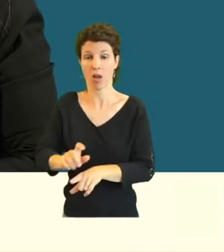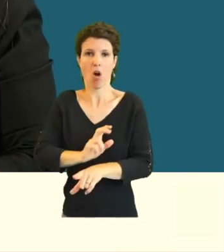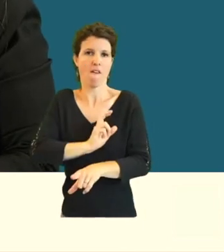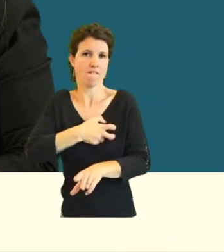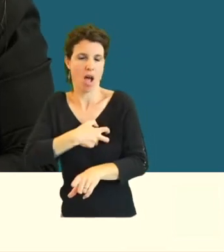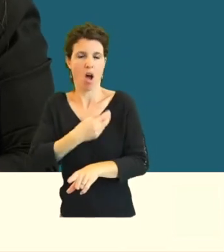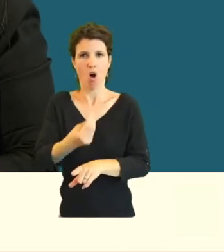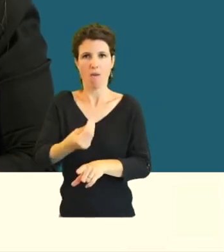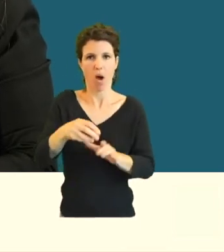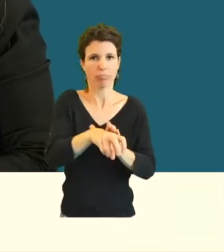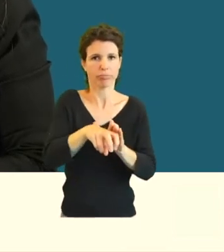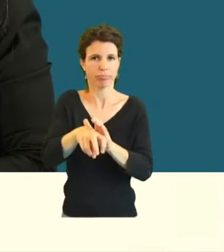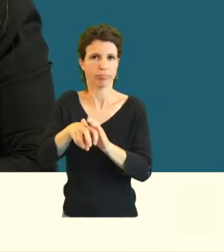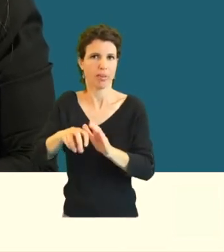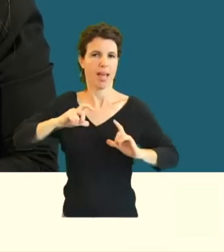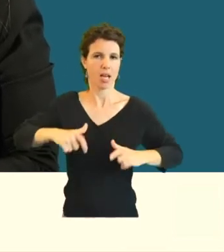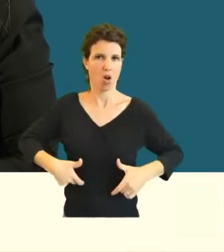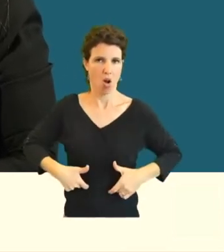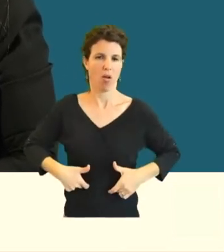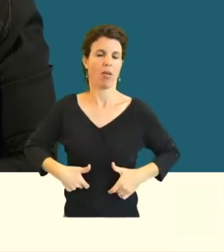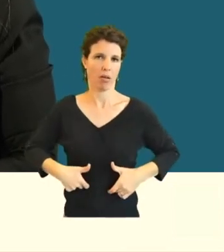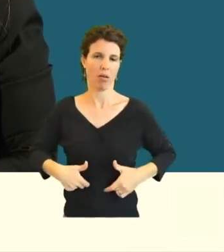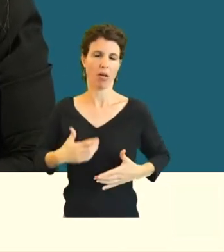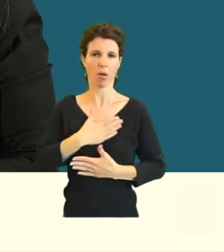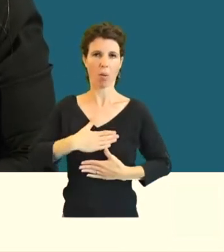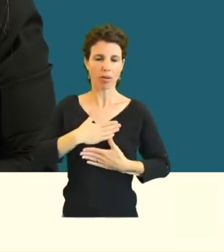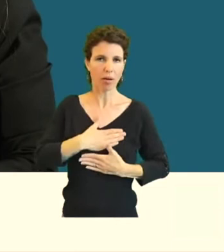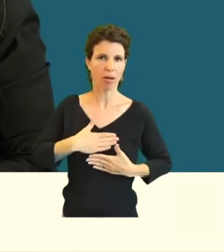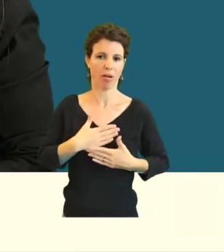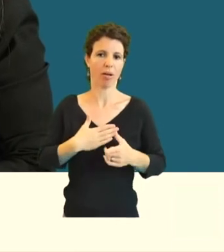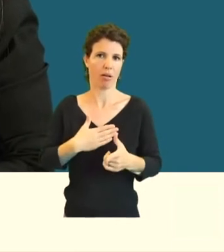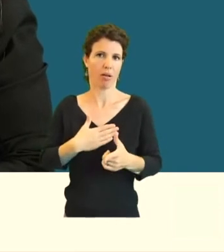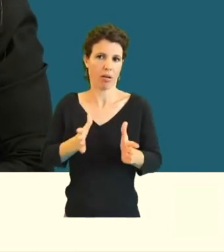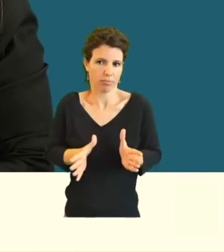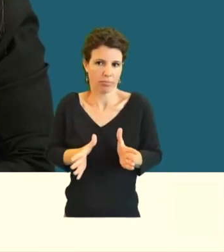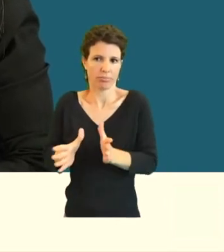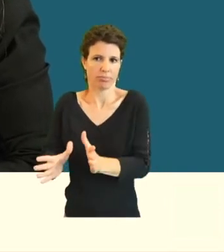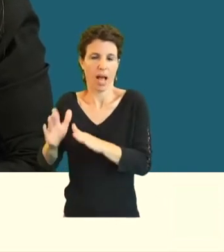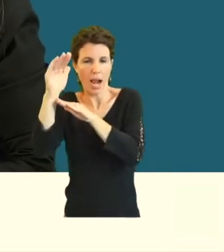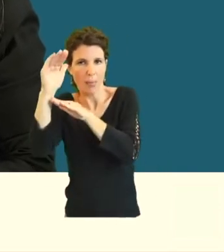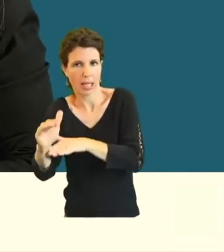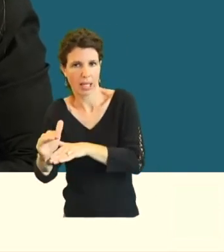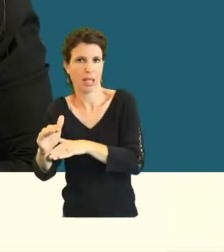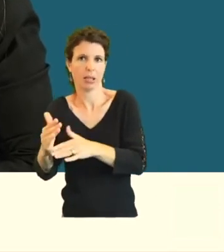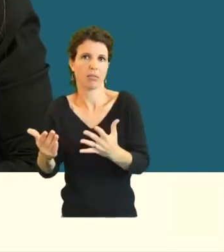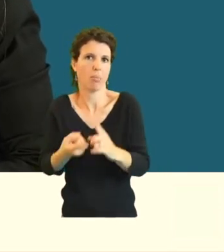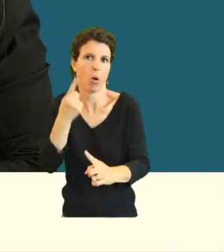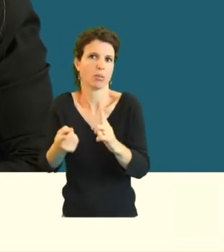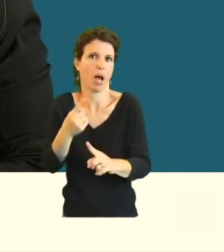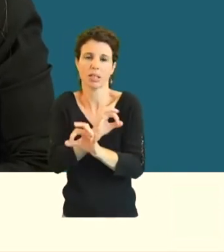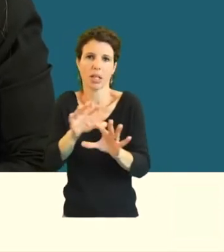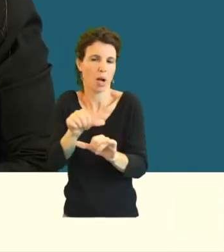scolarisés. Et on est très heureux de pouvoir mettre en place les mises à l'abri inconditionnelles pour ces familles, pour leur donner un peu